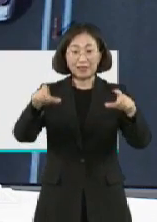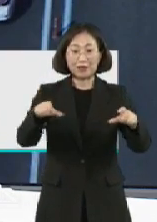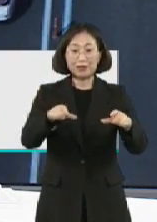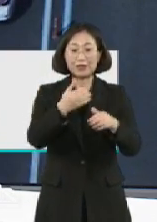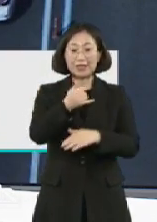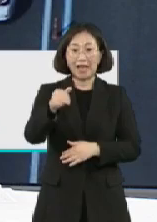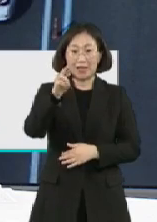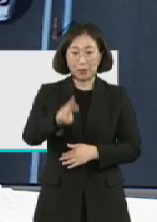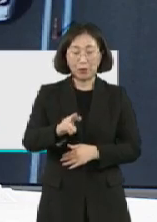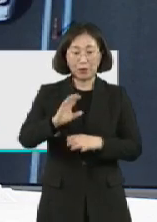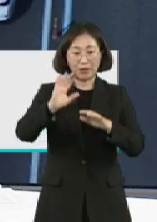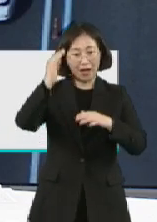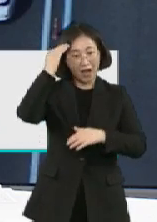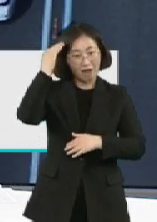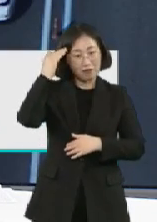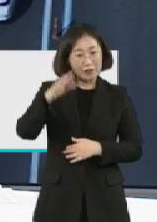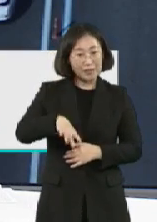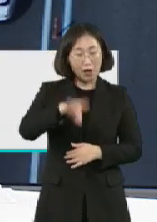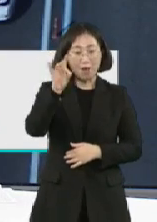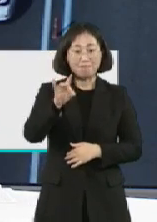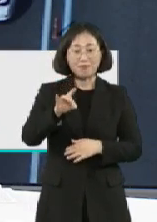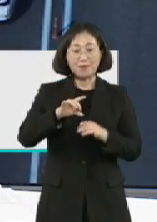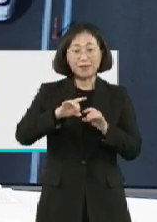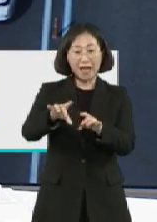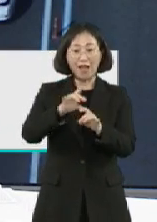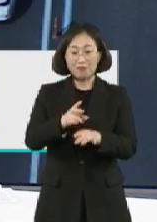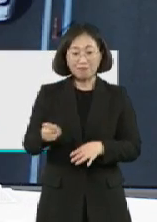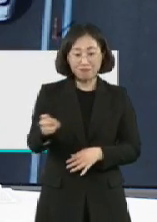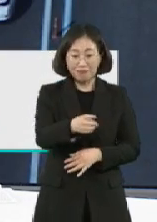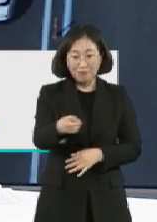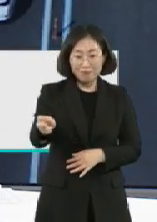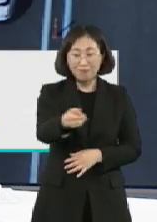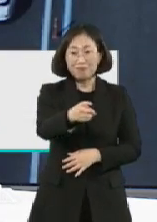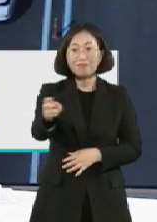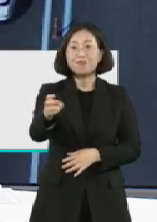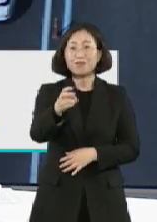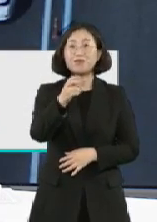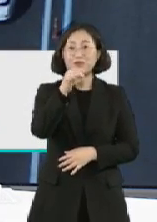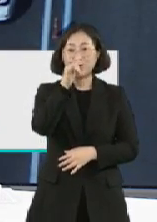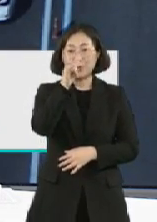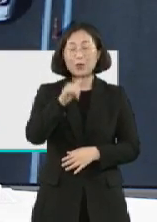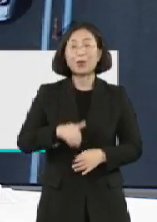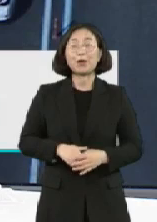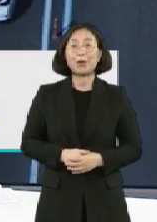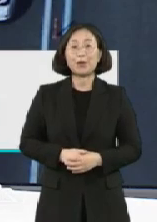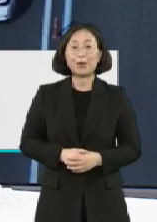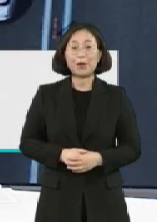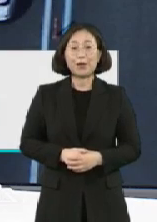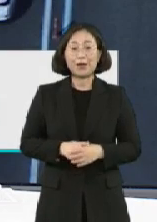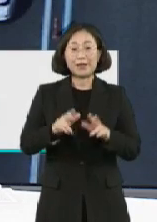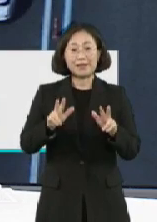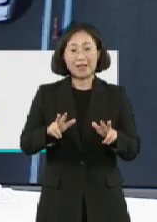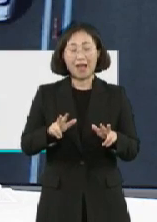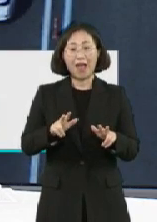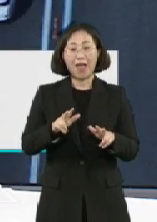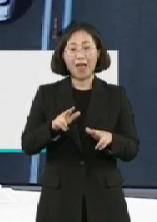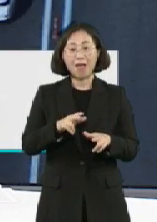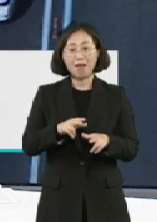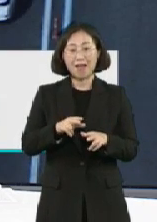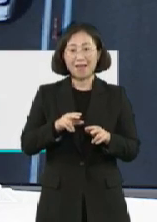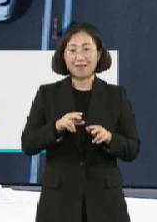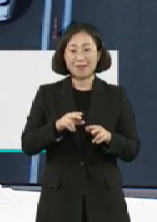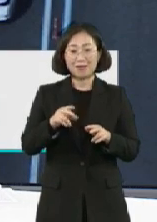세종에서는 국내 최초로 자율주행 버스가 투입되는 등 곳곳에서 상용화 테스트가 진행 중인데 이젠 자율주행